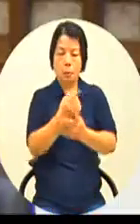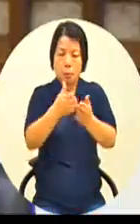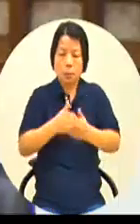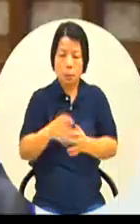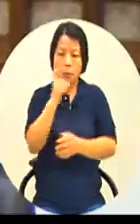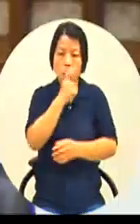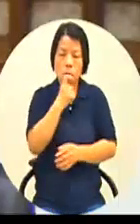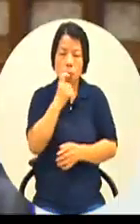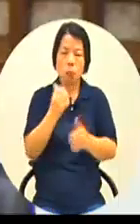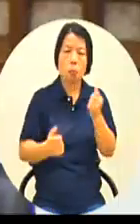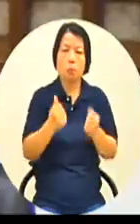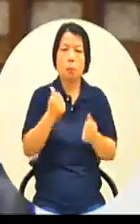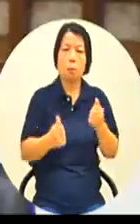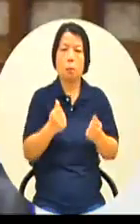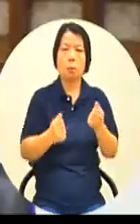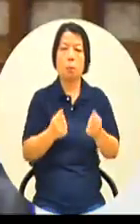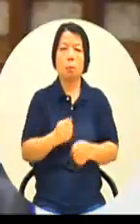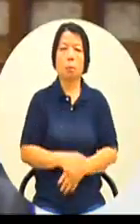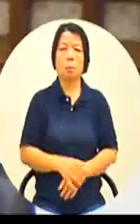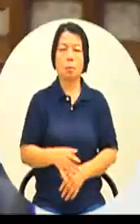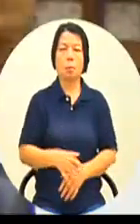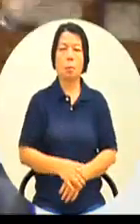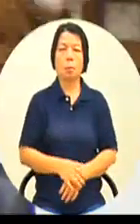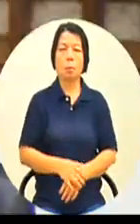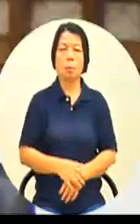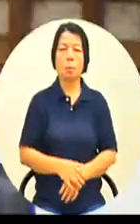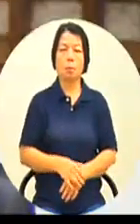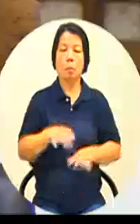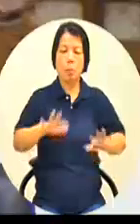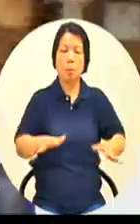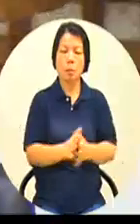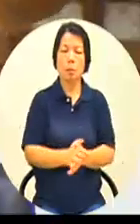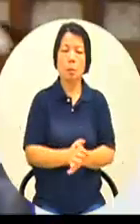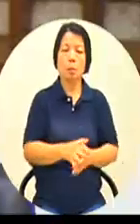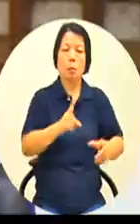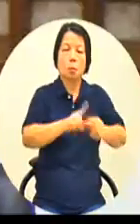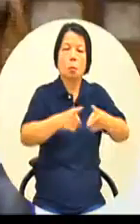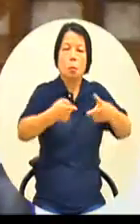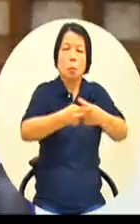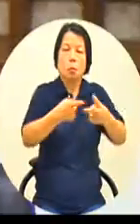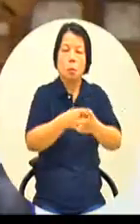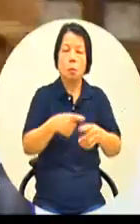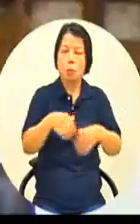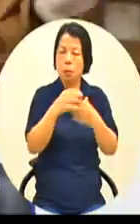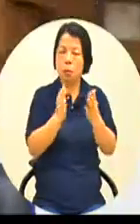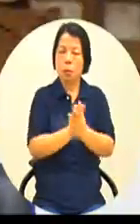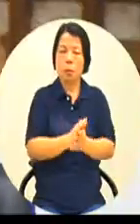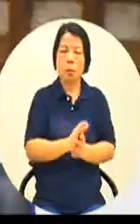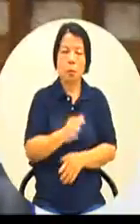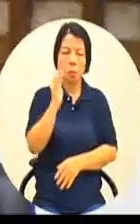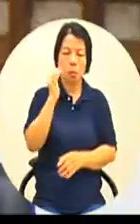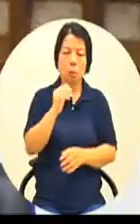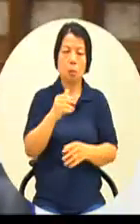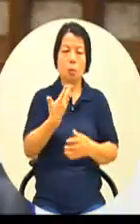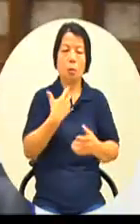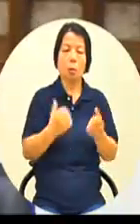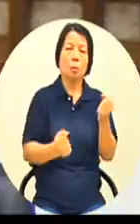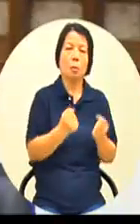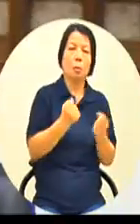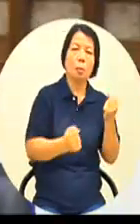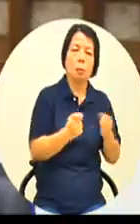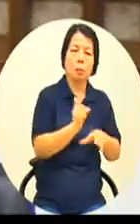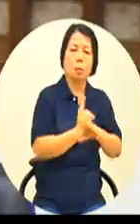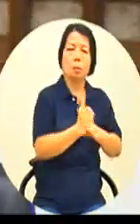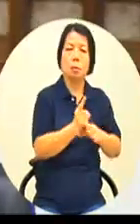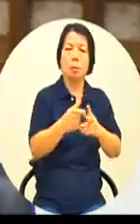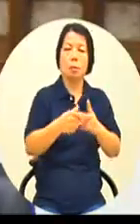你问伊公开讲的报告，中小街站手面咱只地龟的啊啦，胖韩多路的啦。